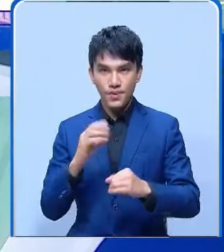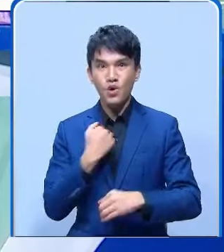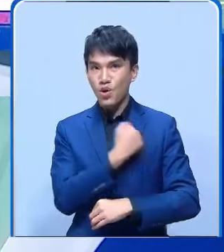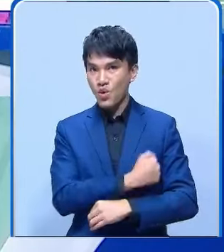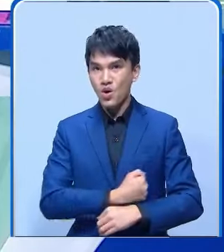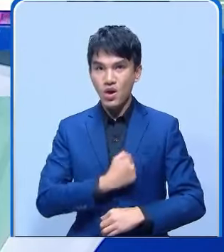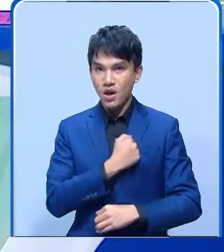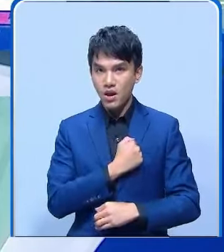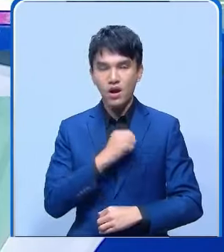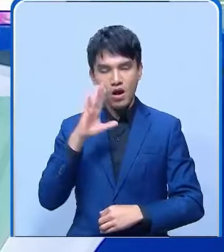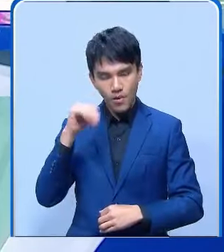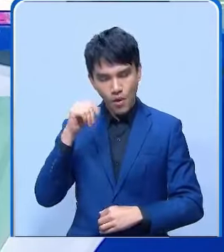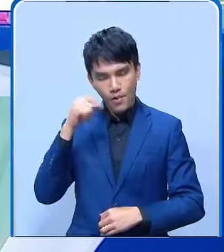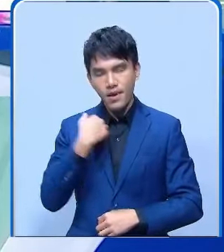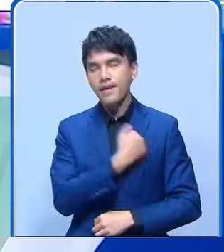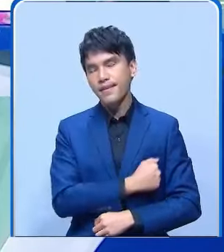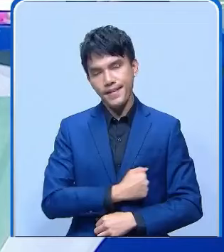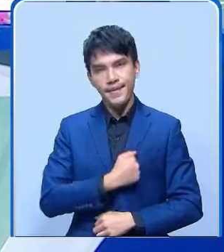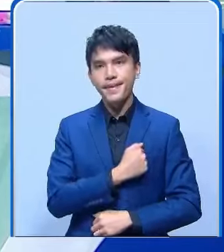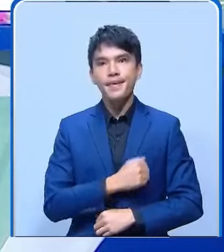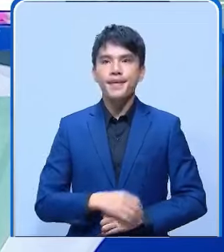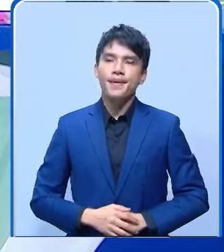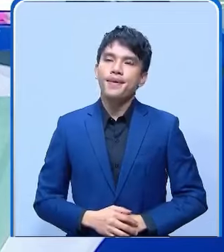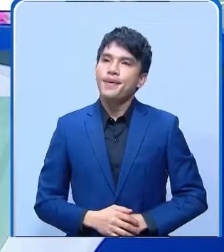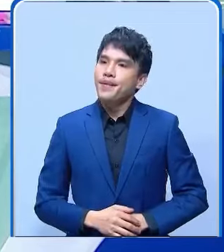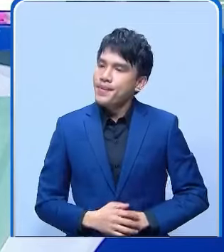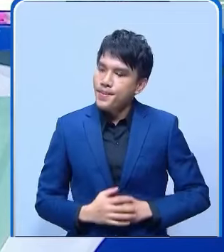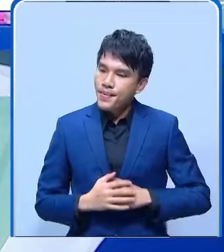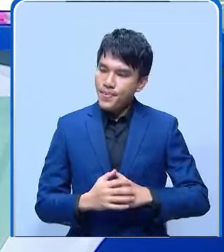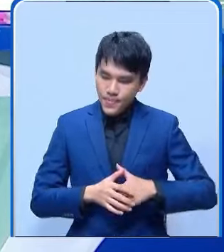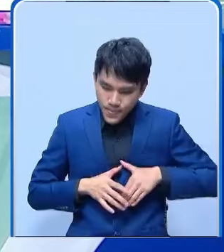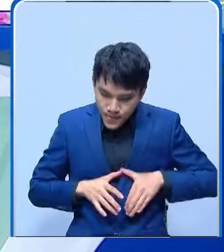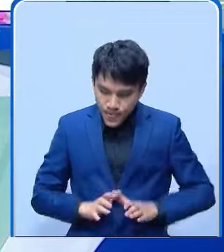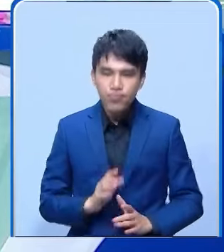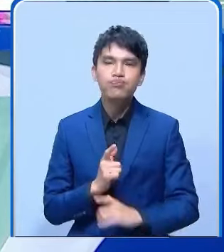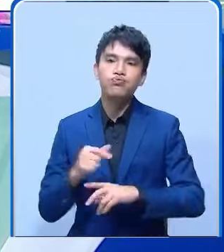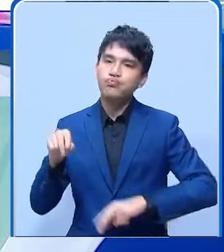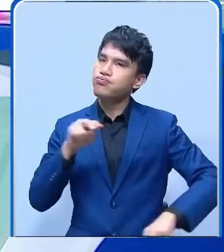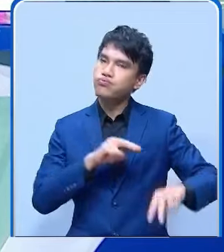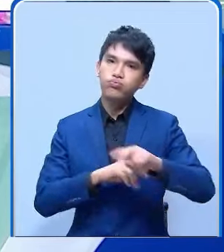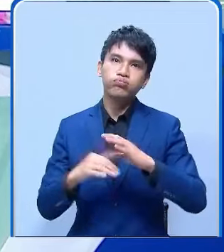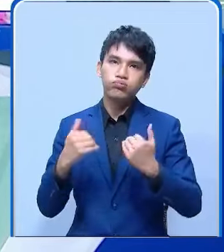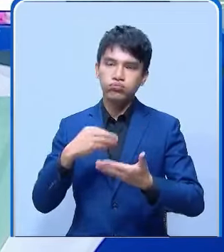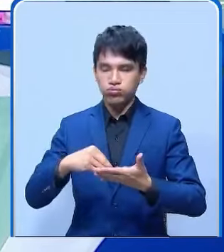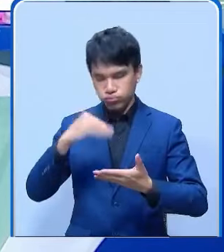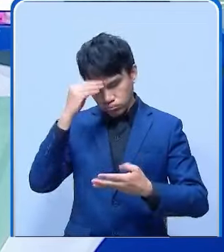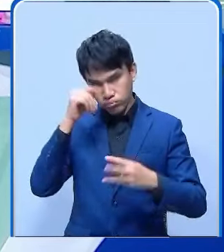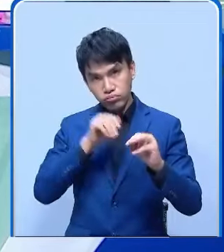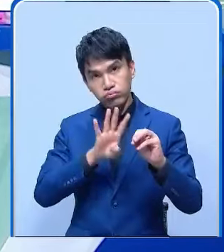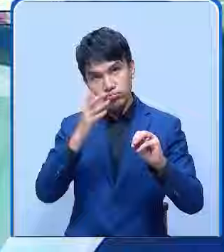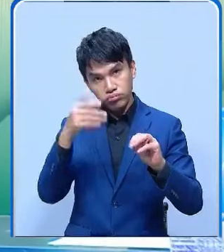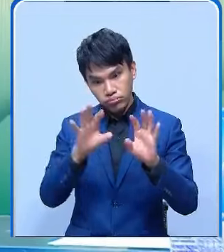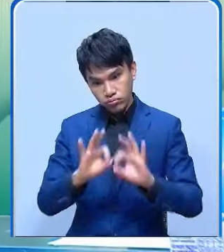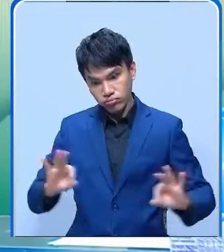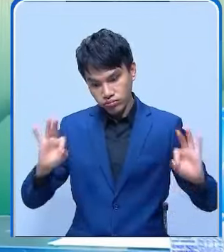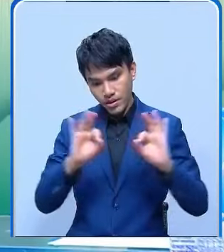ป็นใครพ่อแม่ผู้ปกครองกว่าจะตั้งท้องกว่าจะคลอดออกมาเลี้ยงดูกันจนเนี่ยอยู่ม.4แต่ที่สำคัญที่สุ